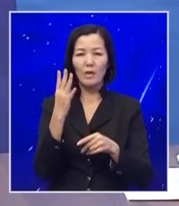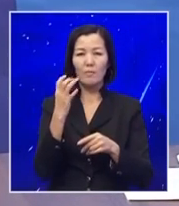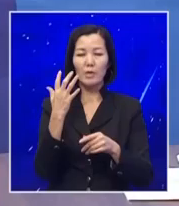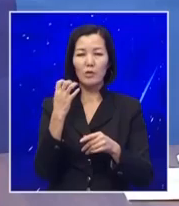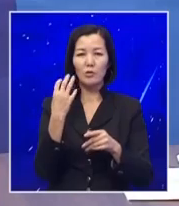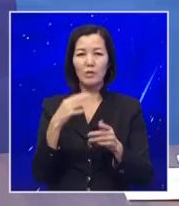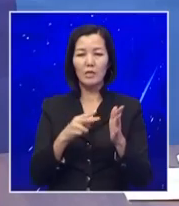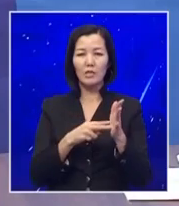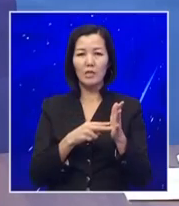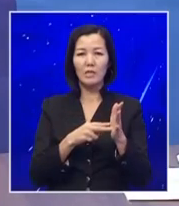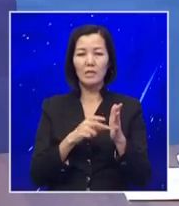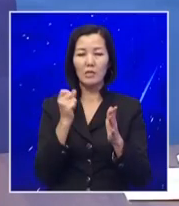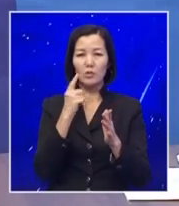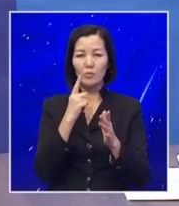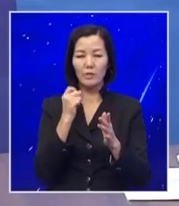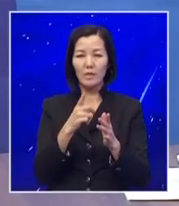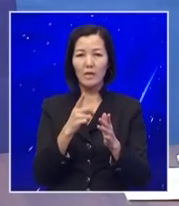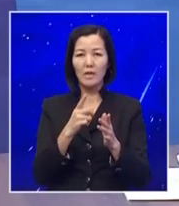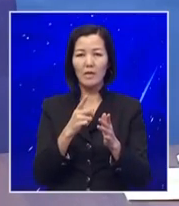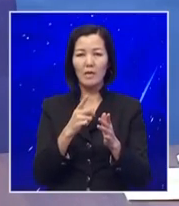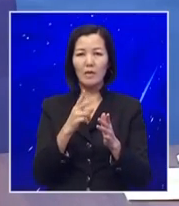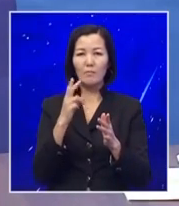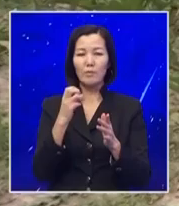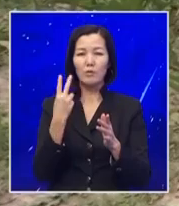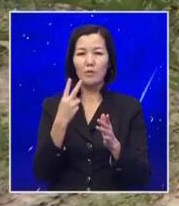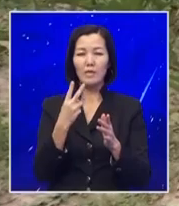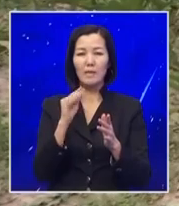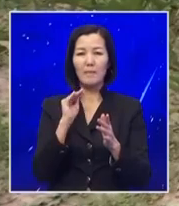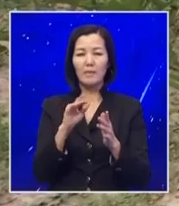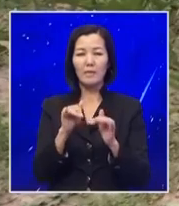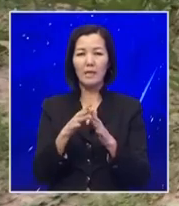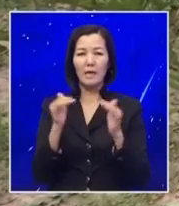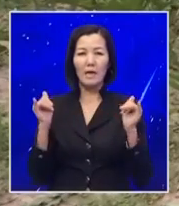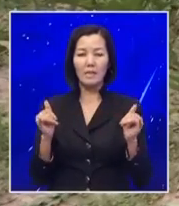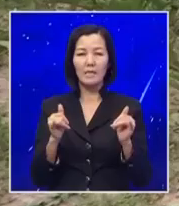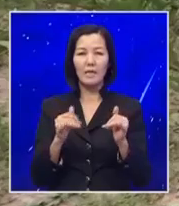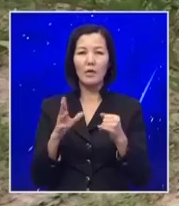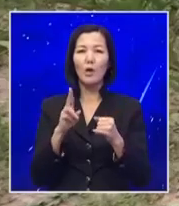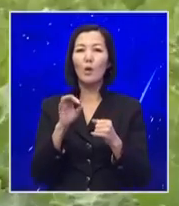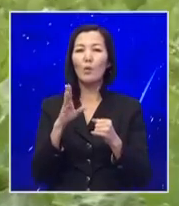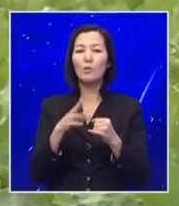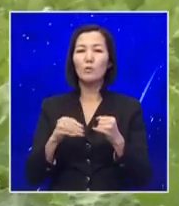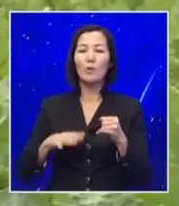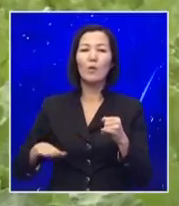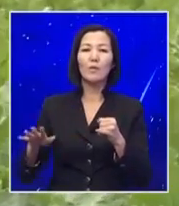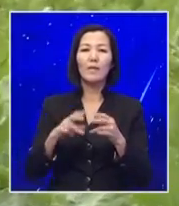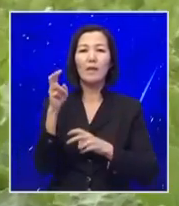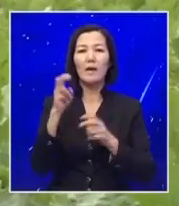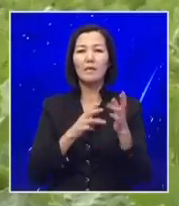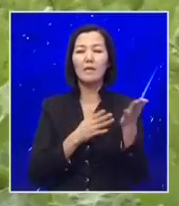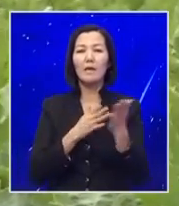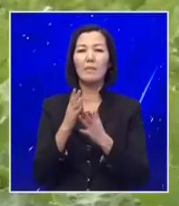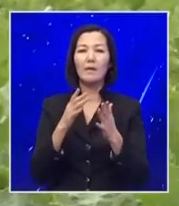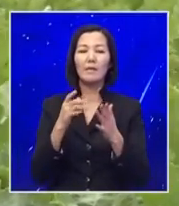тоннаға, жұмыртқа 582 мың данаға артып өндірілді. Көксу ауданы аграрлық аймақ. Аумақ тұрғындарының негізгі табыс көзі